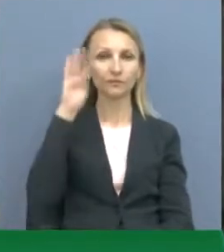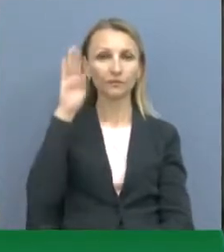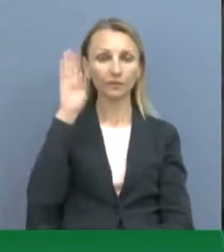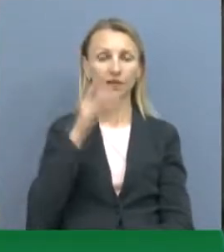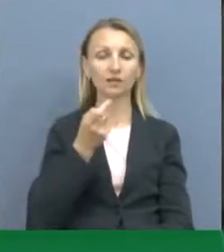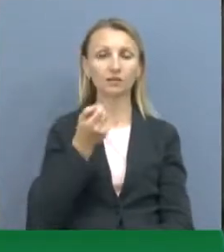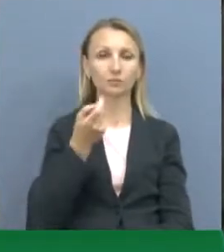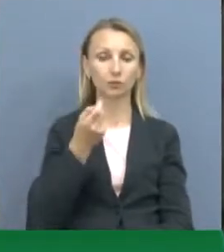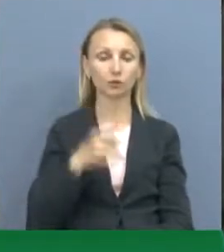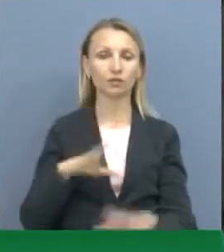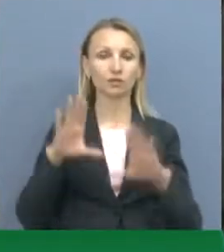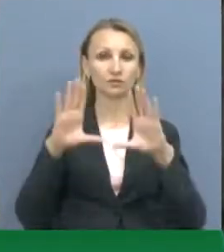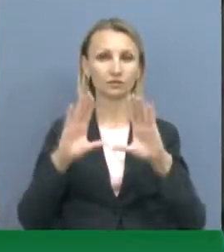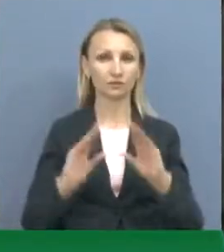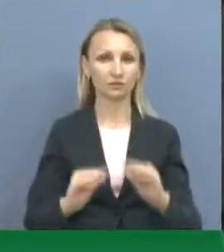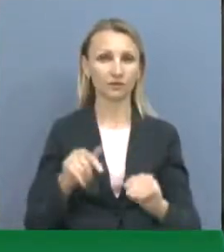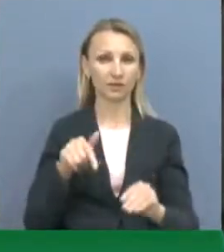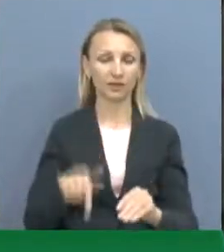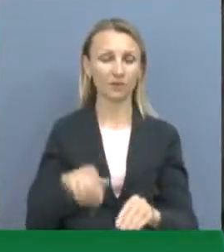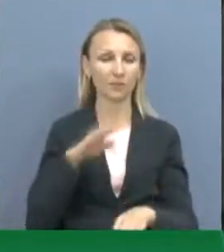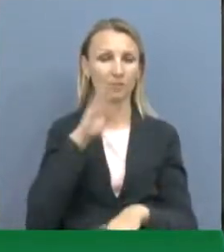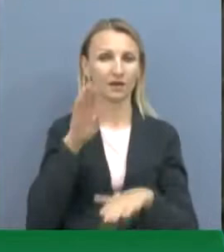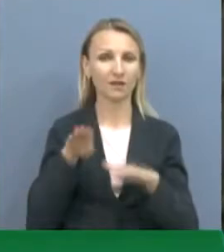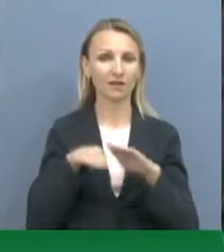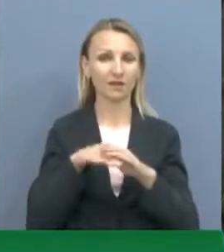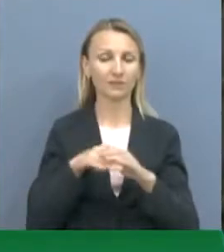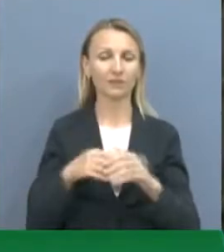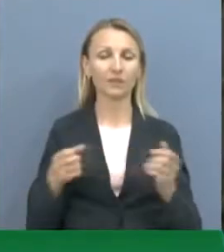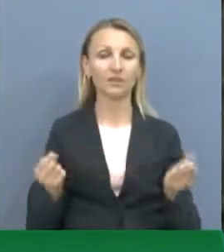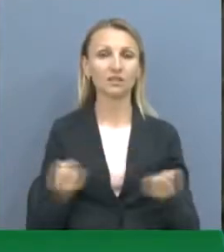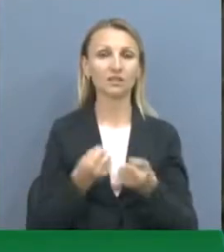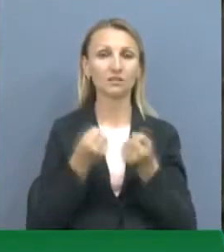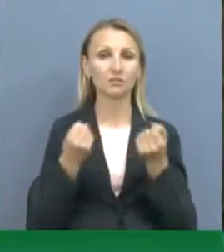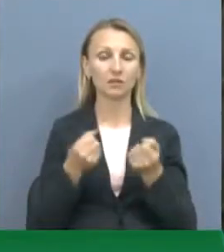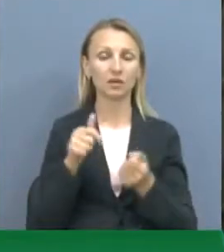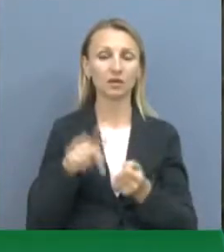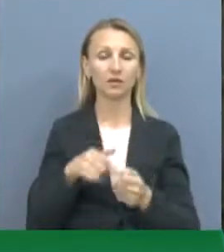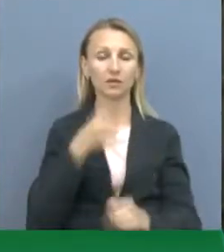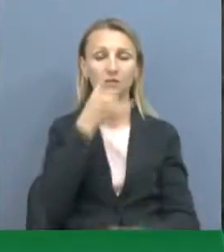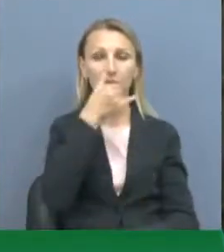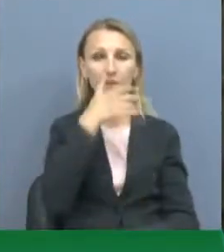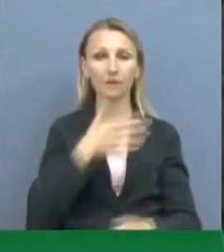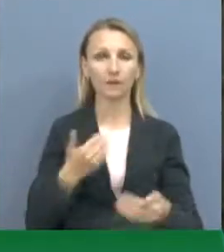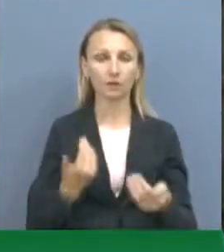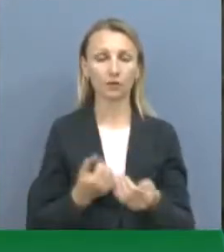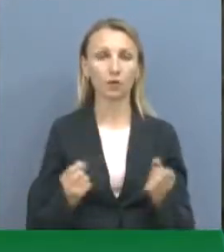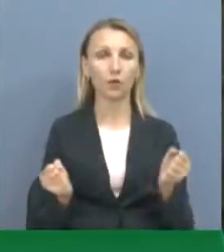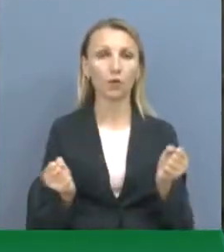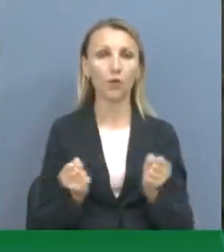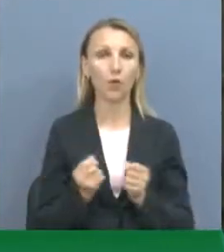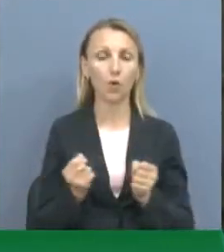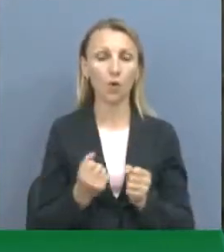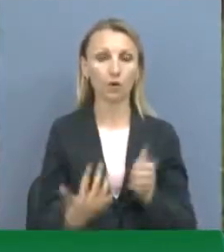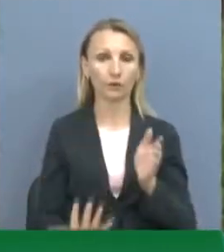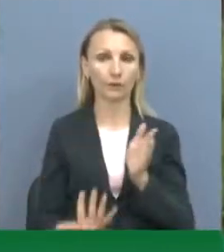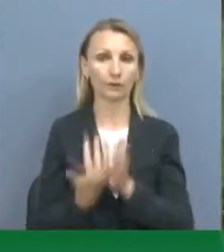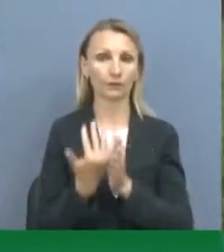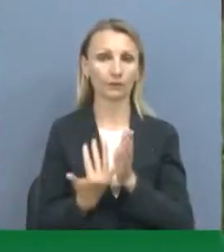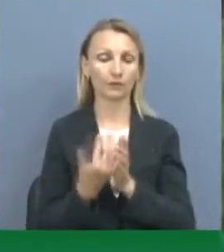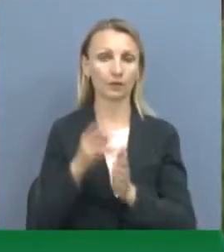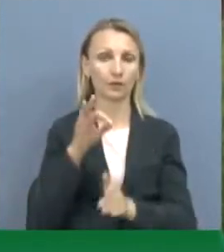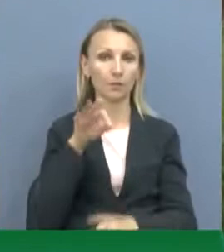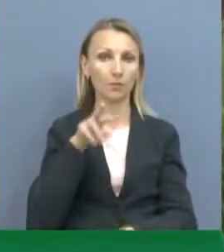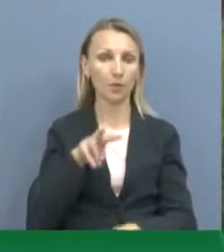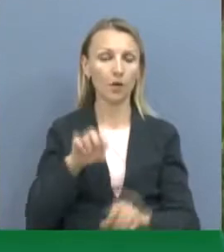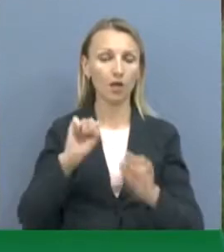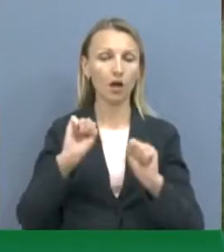июнь месяц. Да, да. Зимой невозможно было жить, это, как говорится, холод прямо под домом. Пол